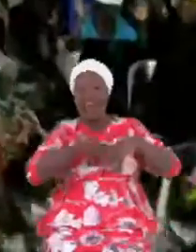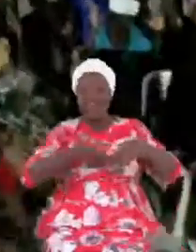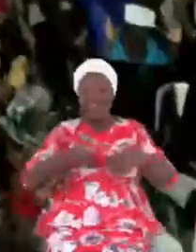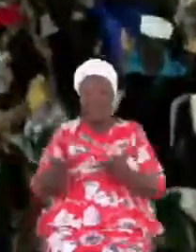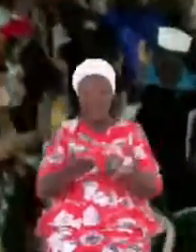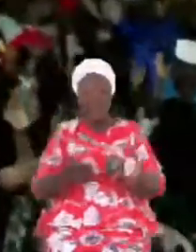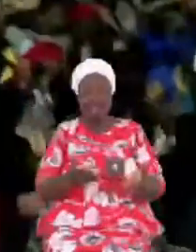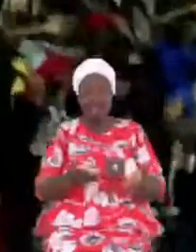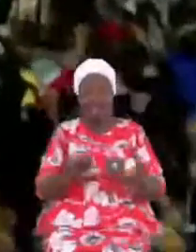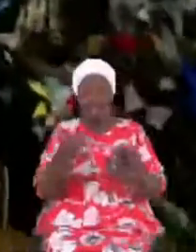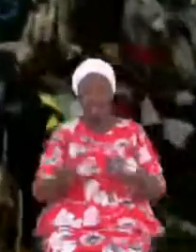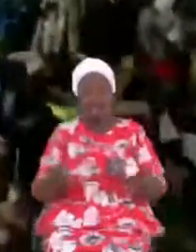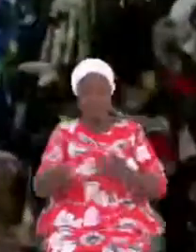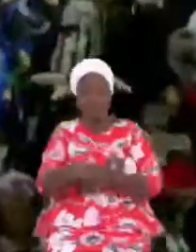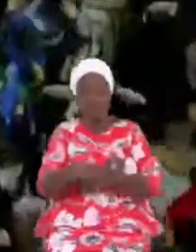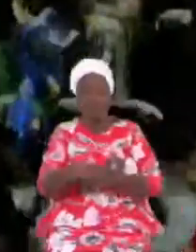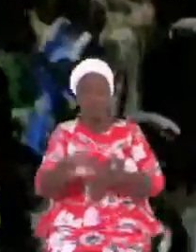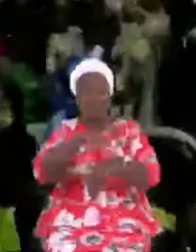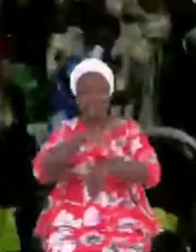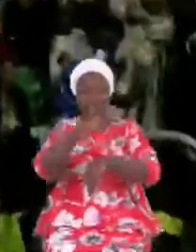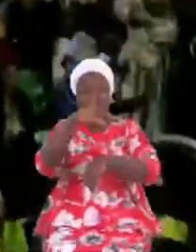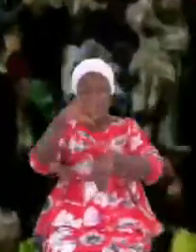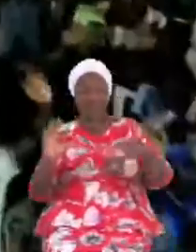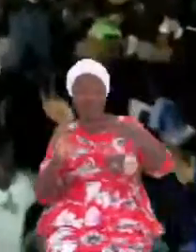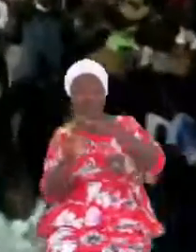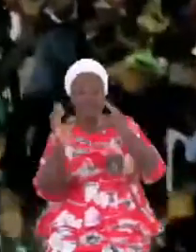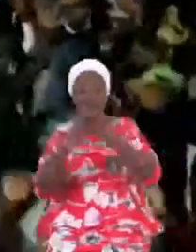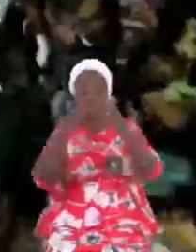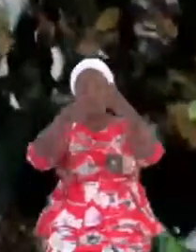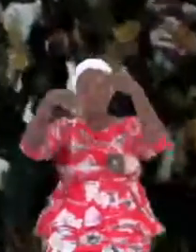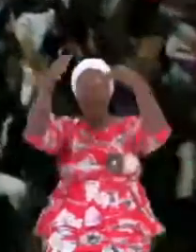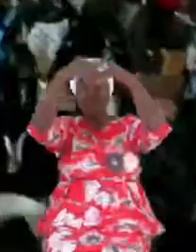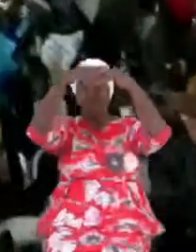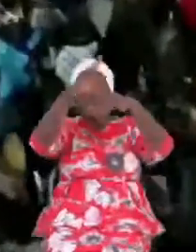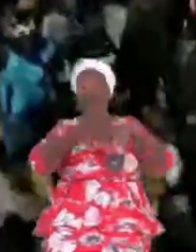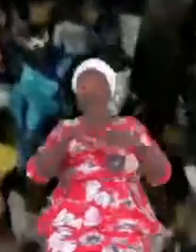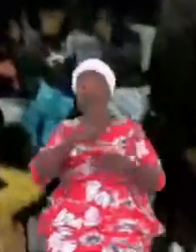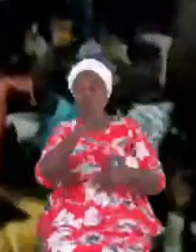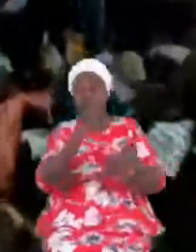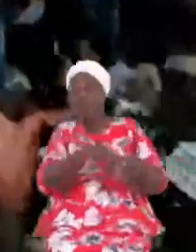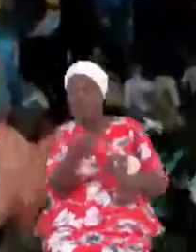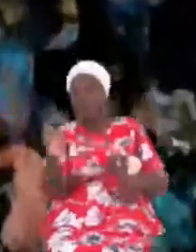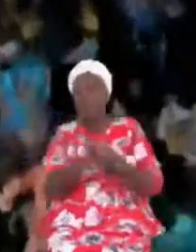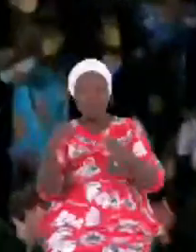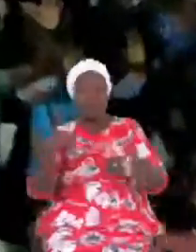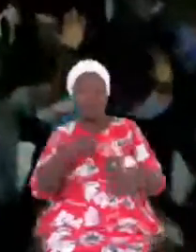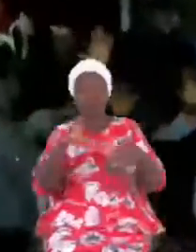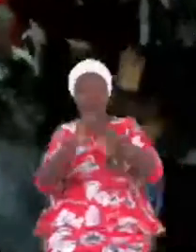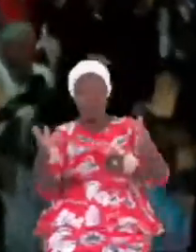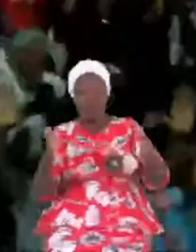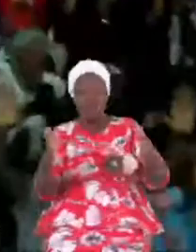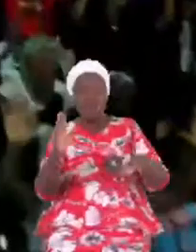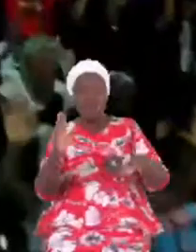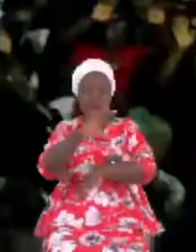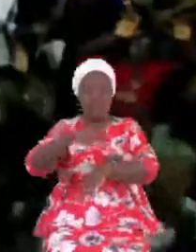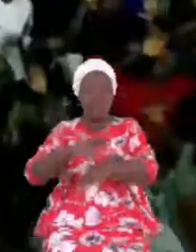ici aujourd'hui, sur la terre, c'est connecté au ciel. Et tout ce que nous allons délier sur la terre